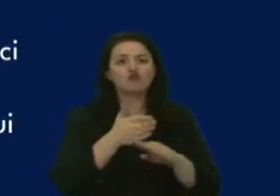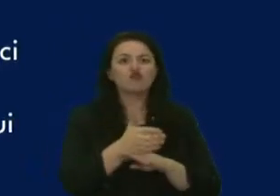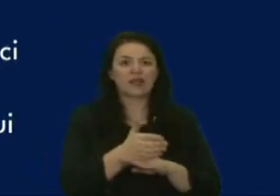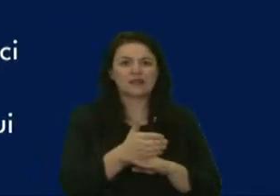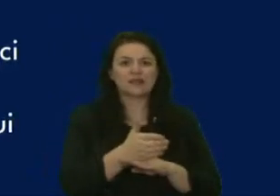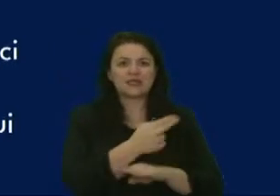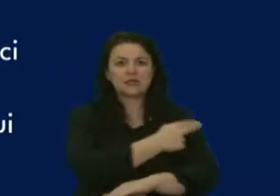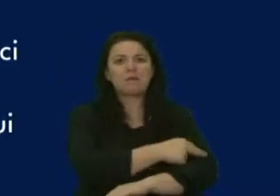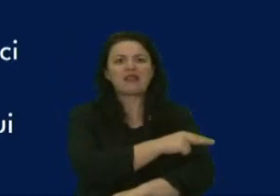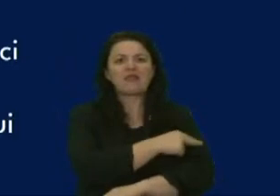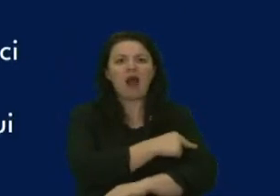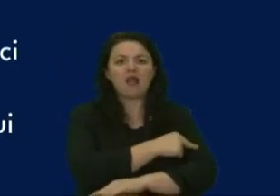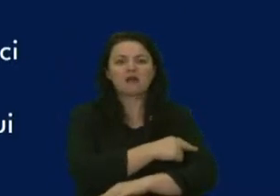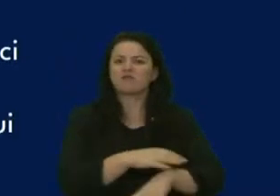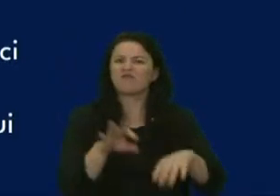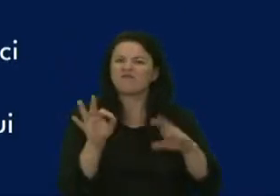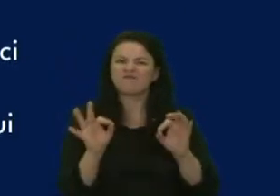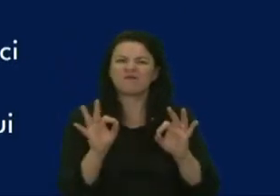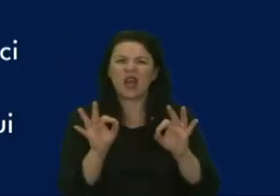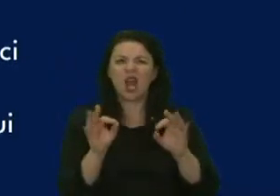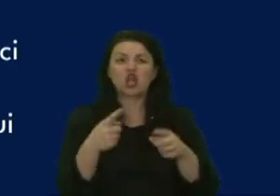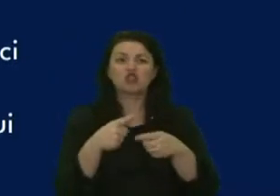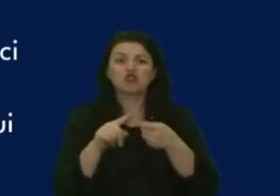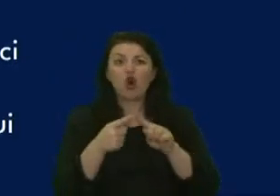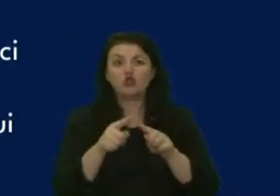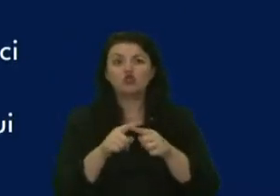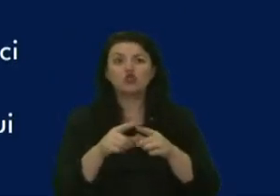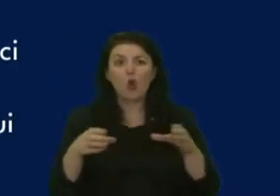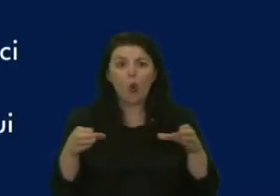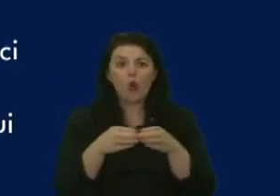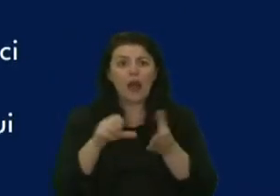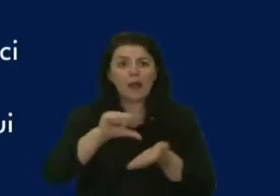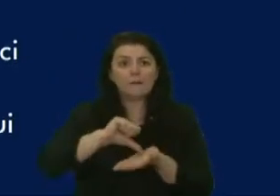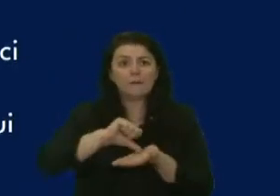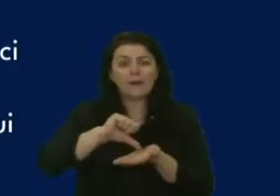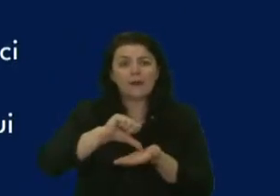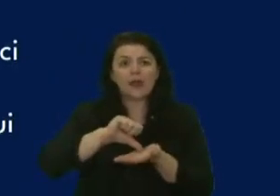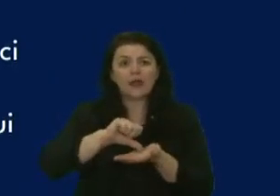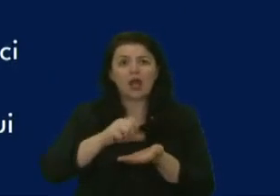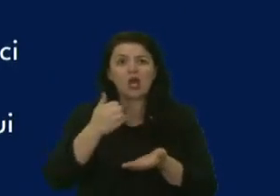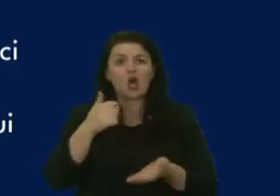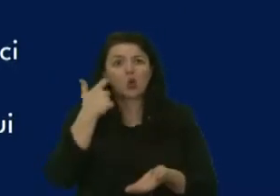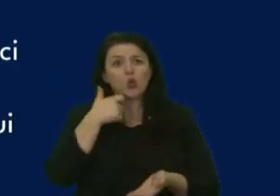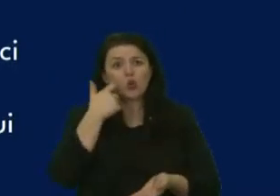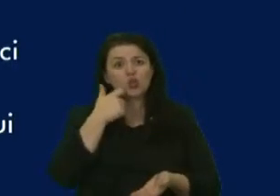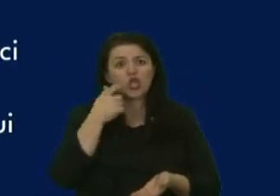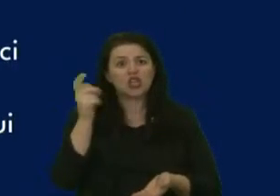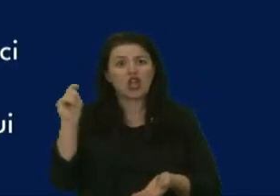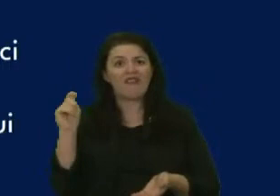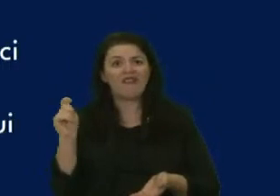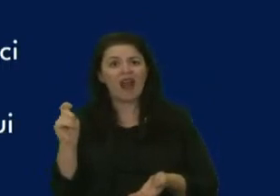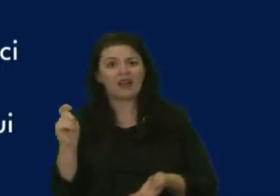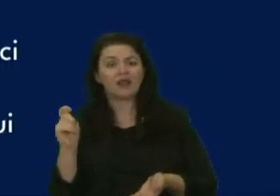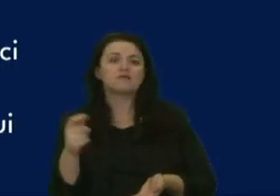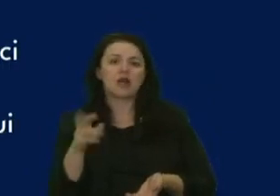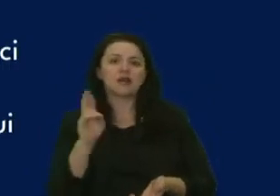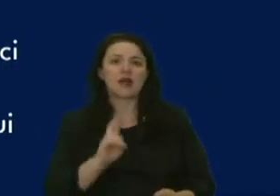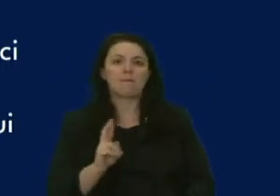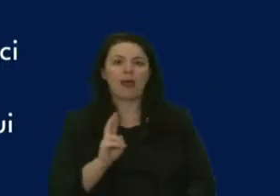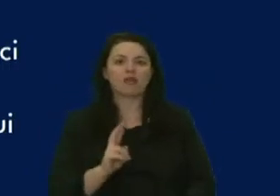spital poziționat impecabil la joncțiunea mărilor căi de comunicații și din Cluj și din afara Clujului și